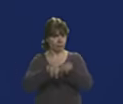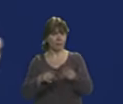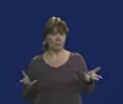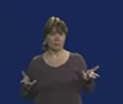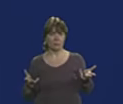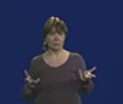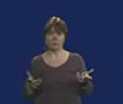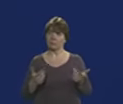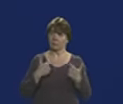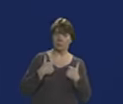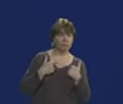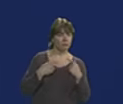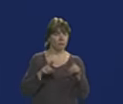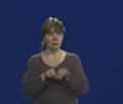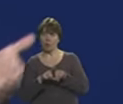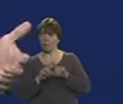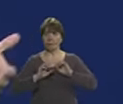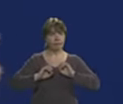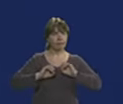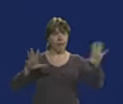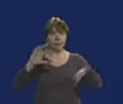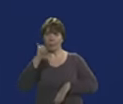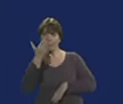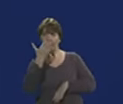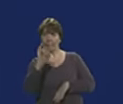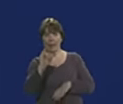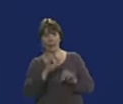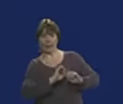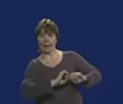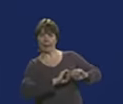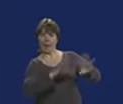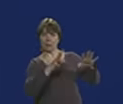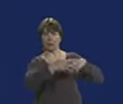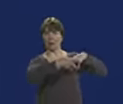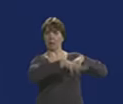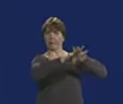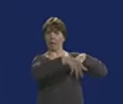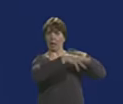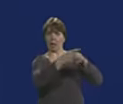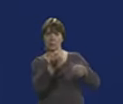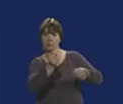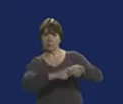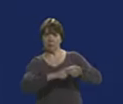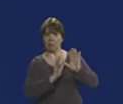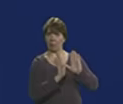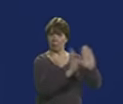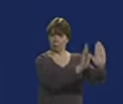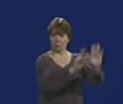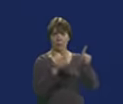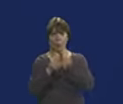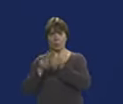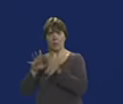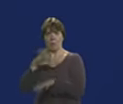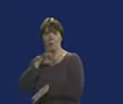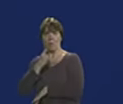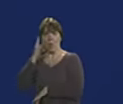qu'on n'a pas l'intention de laisser le 1er mai au défilé des syndicats d'à côté et au défilé de Madame